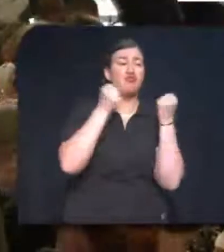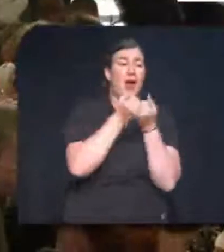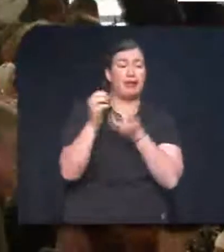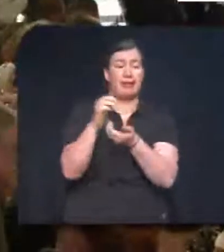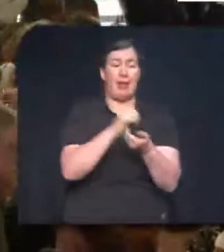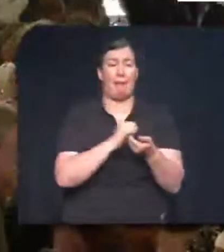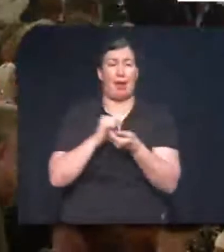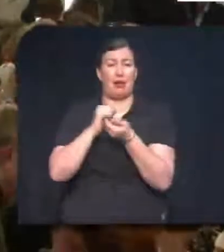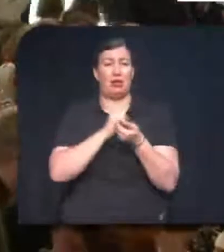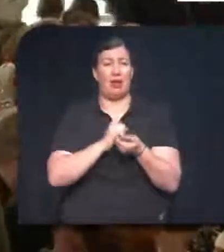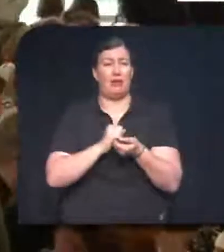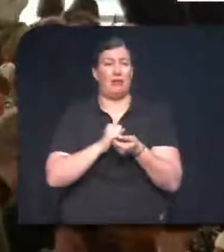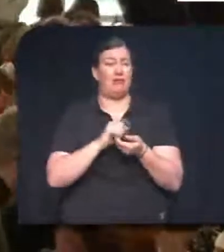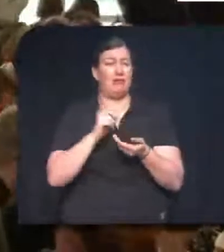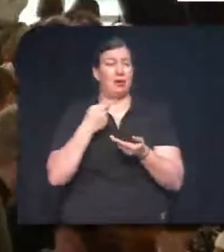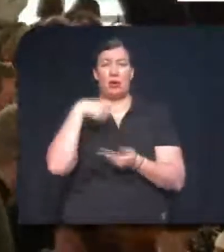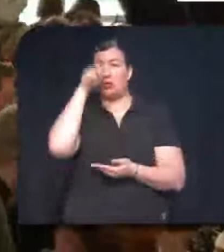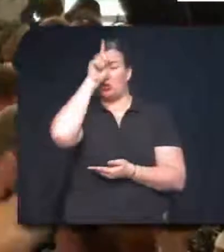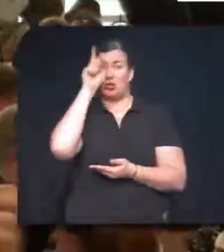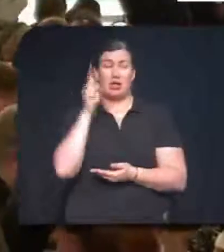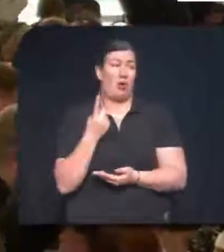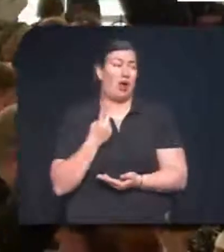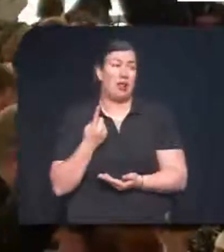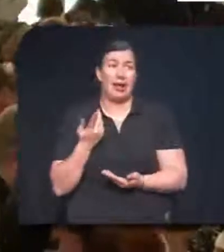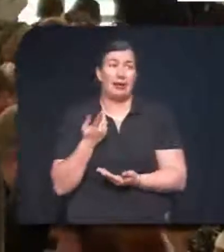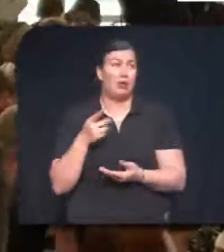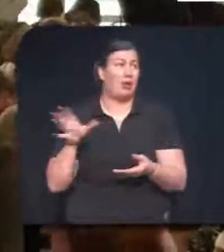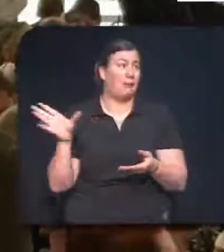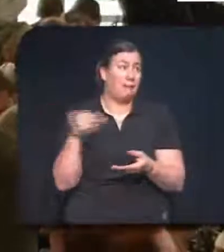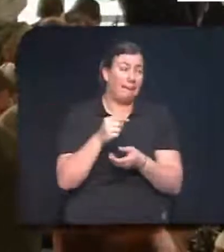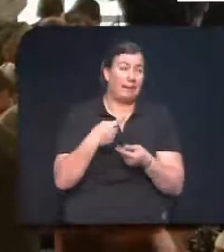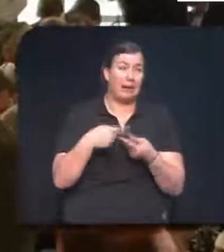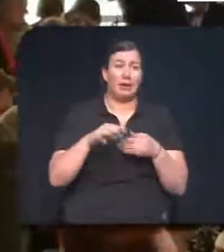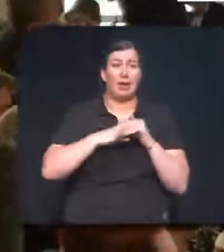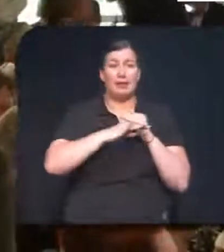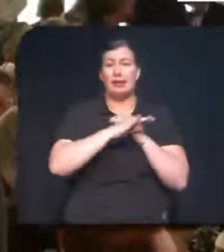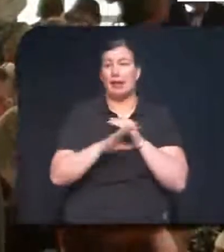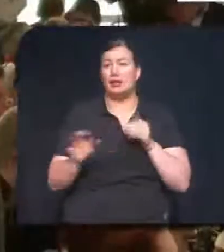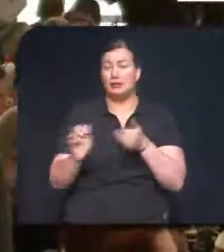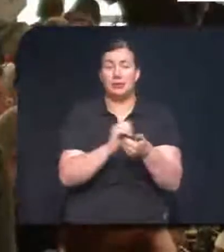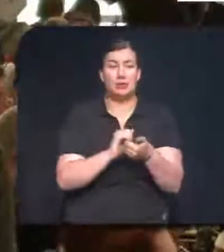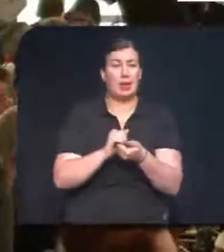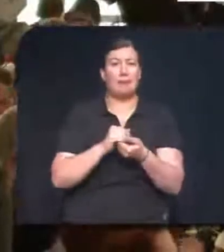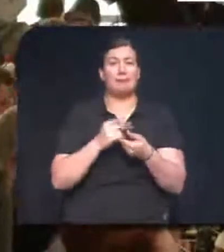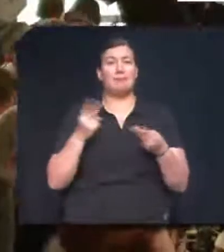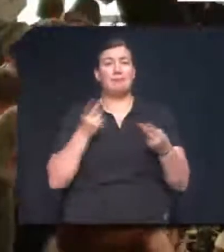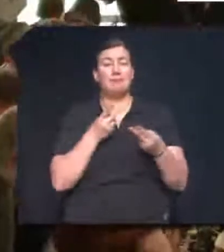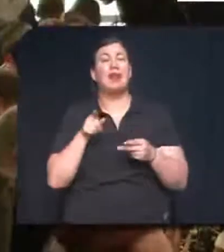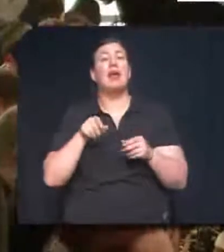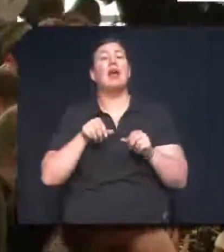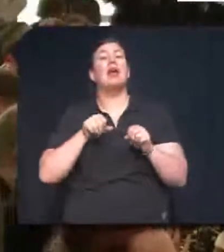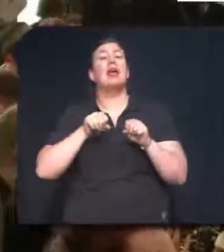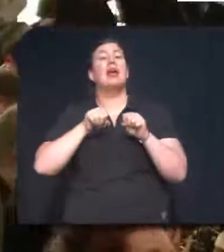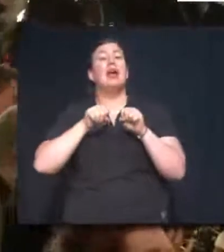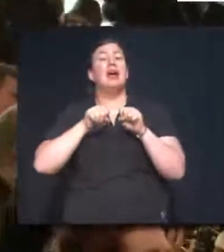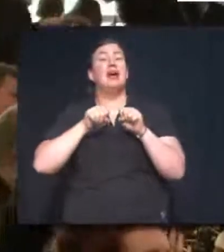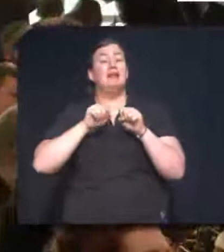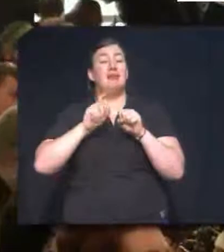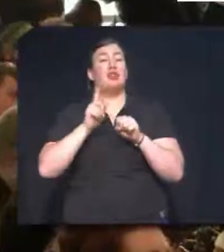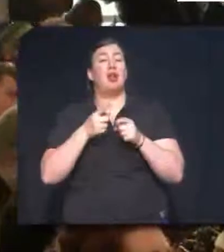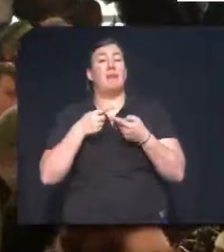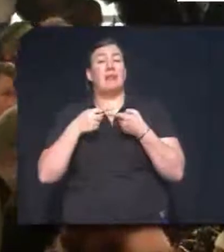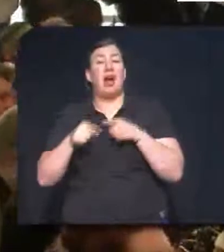auch Deutschland allein oder mit anderen also wie auch immer mit Staaten in Verhandlungen tritt